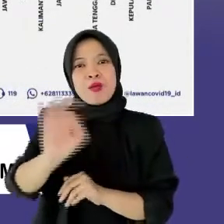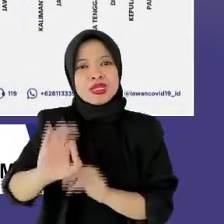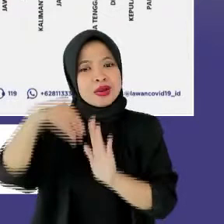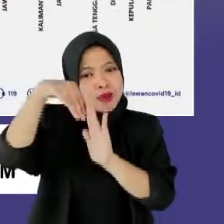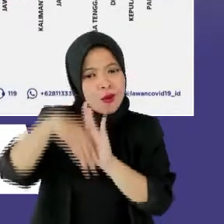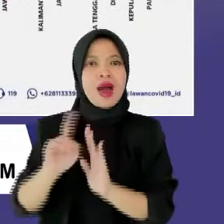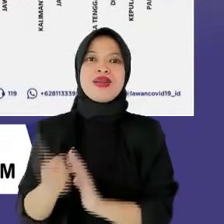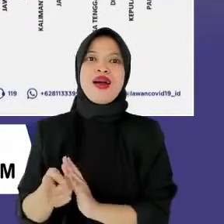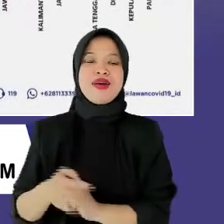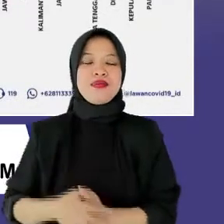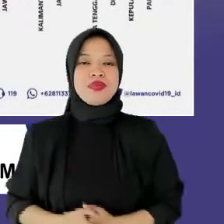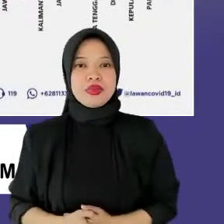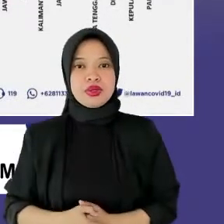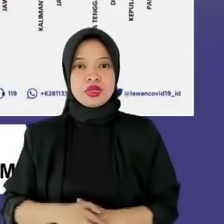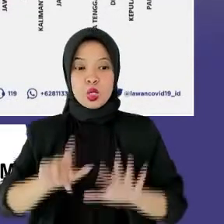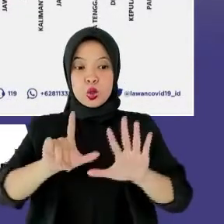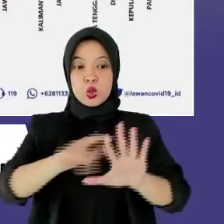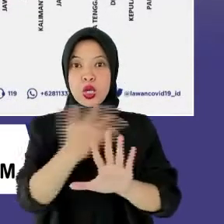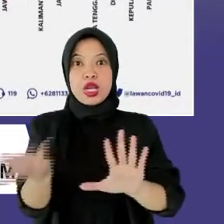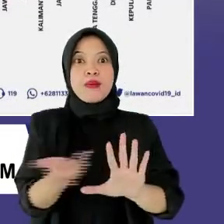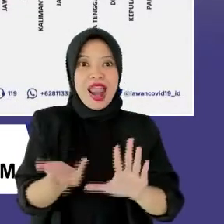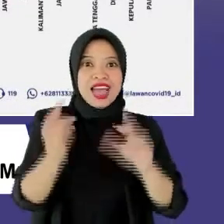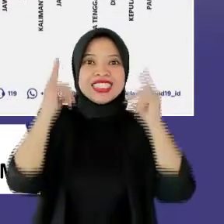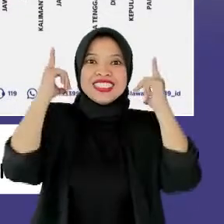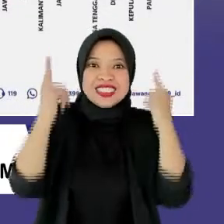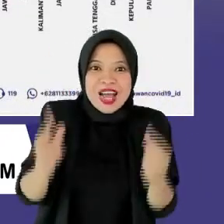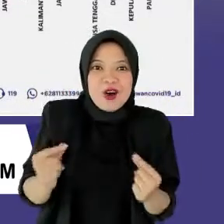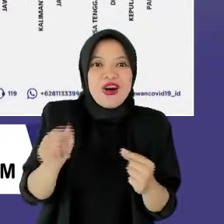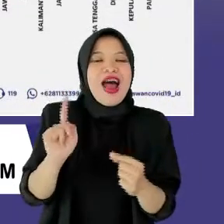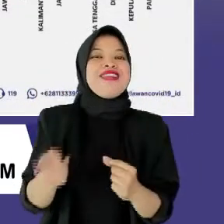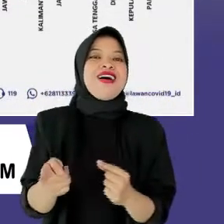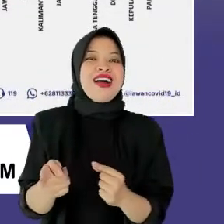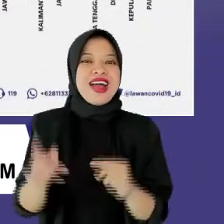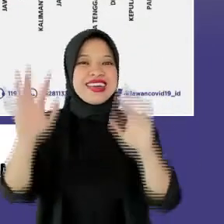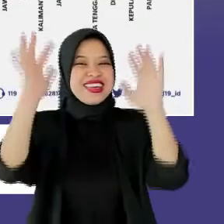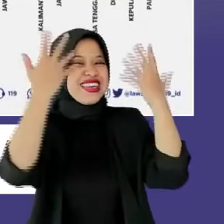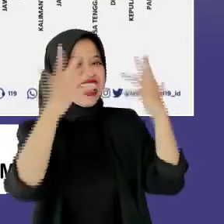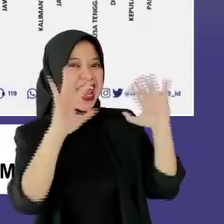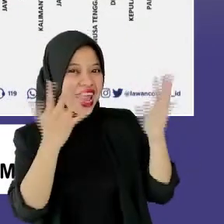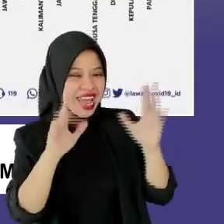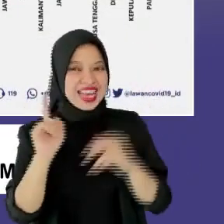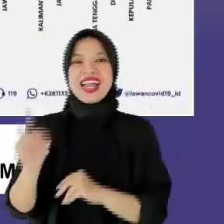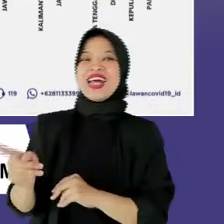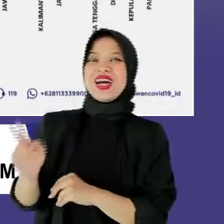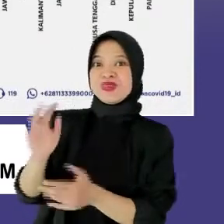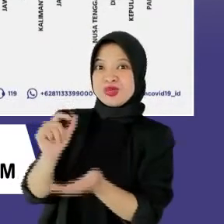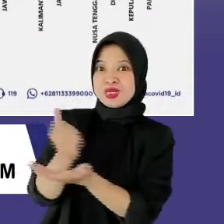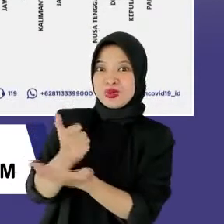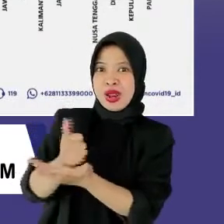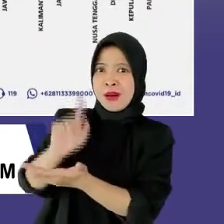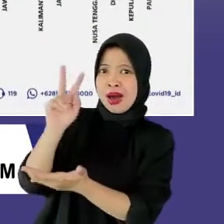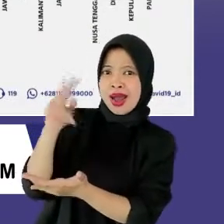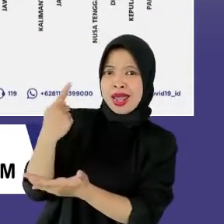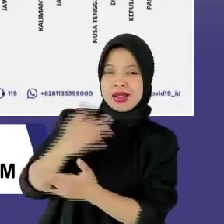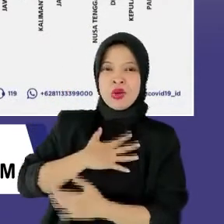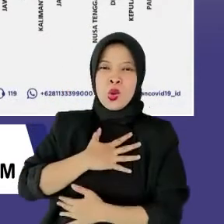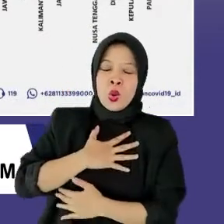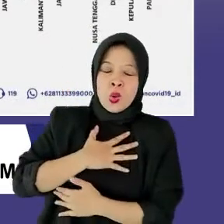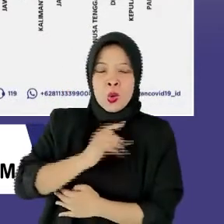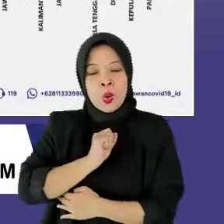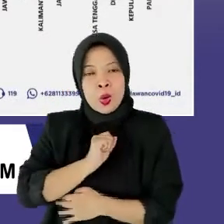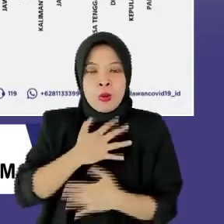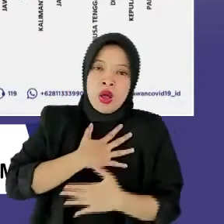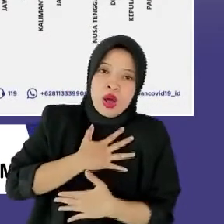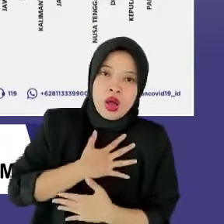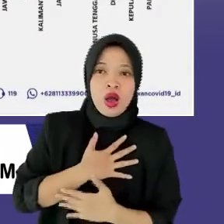30%. Di antara 7 itu, 3-nya di Pulau Jawa Dr. Lula. Yeay! Kita kemarin ini ya, deg-degan.